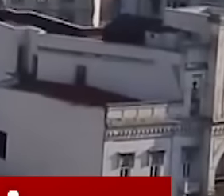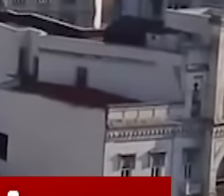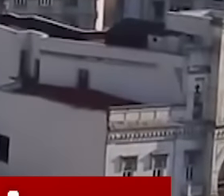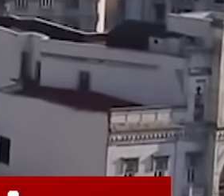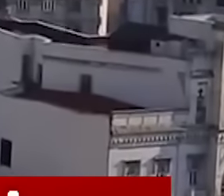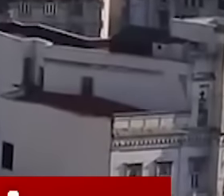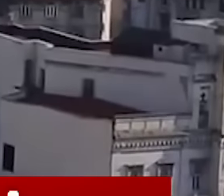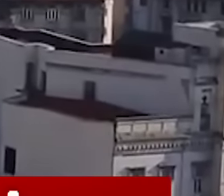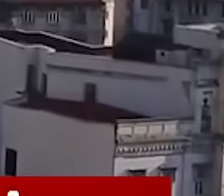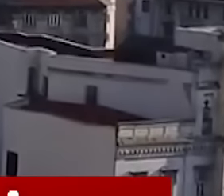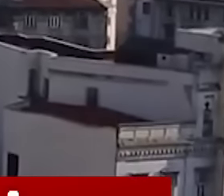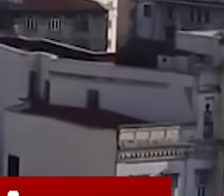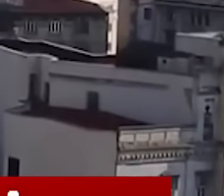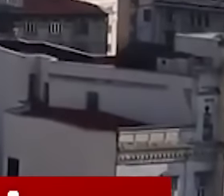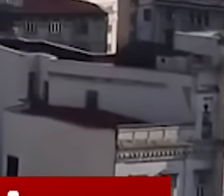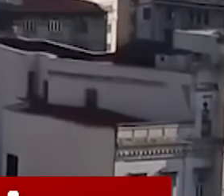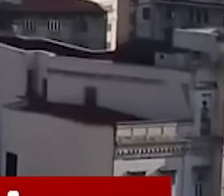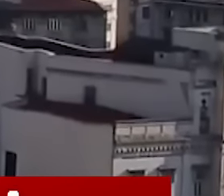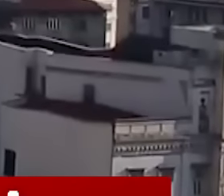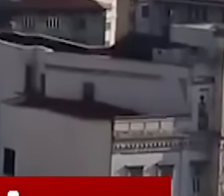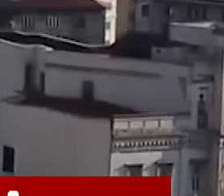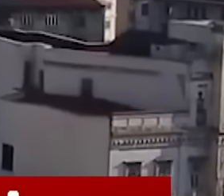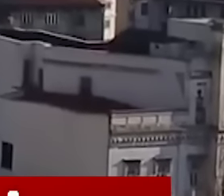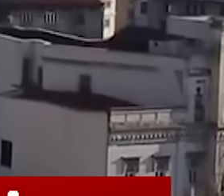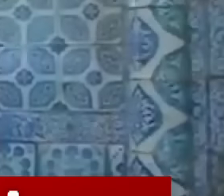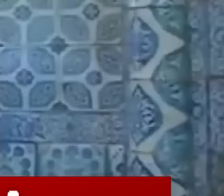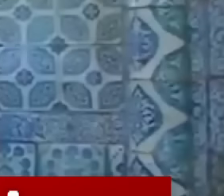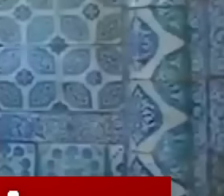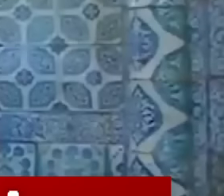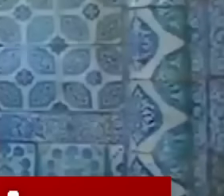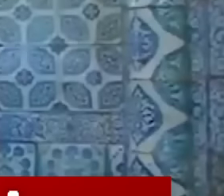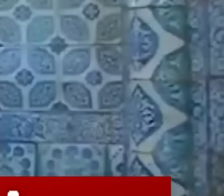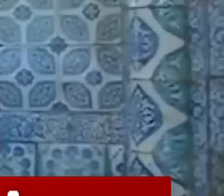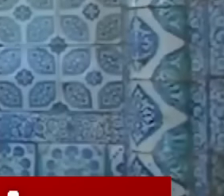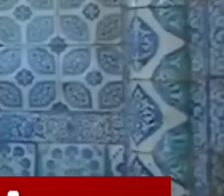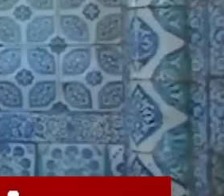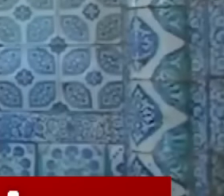illallah. Eşhedü en la